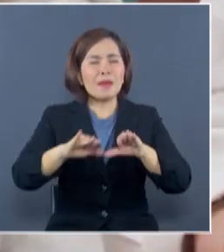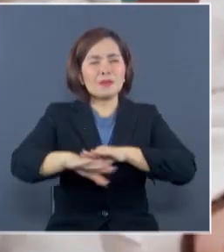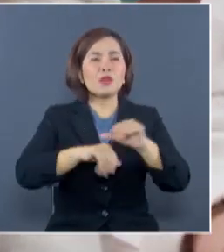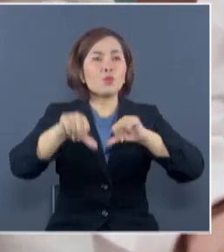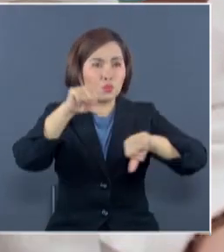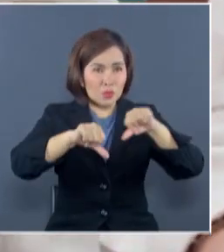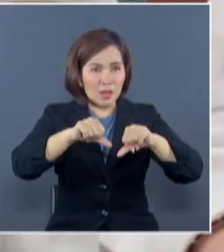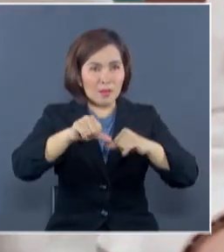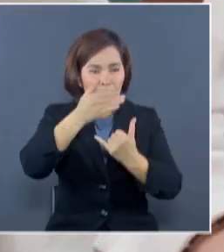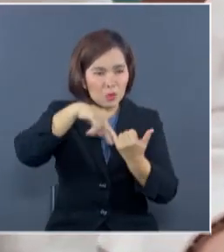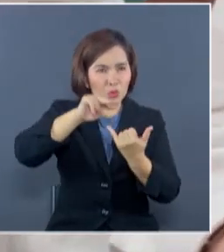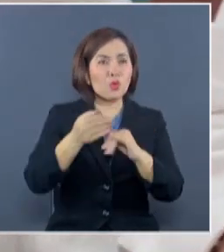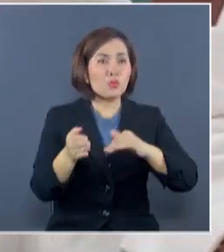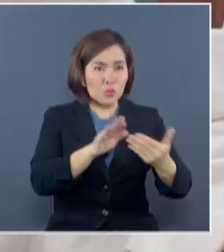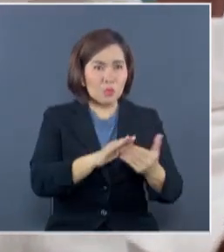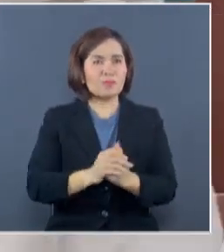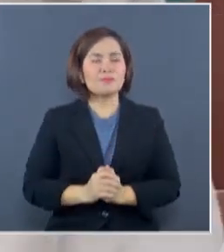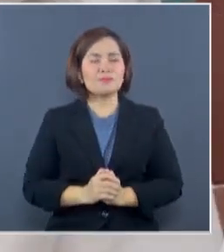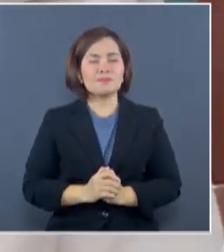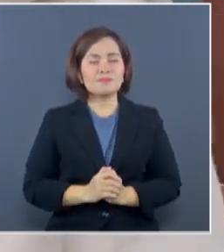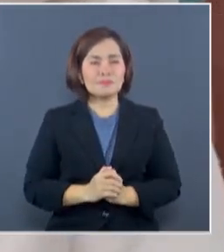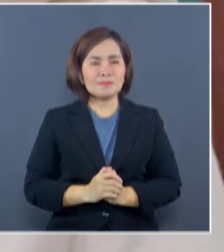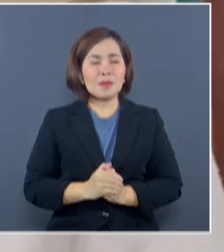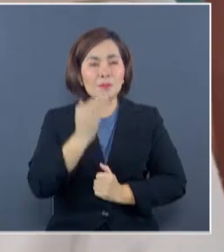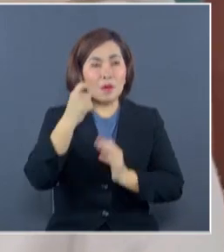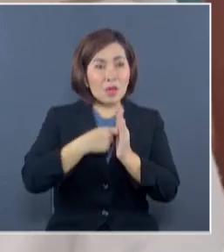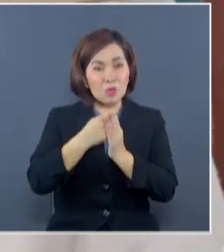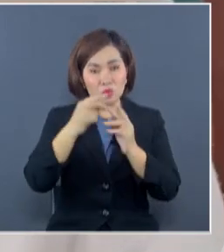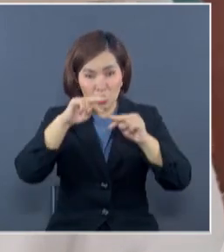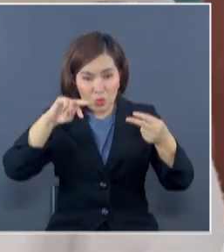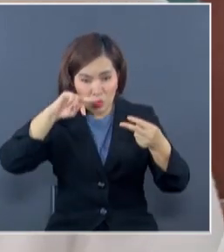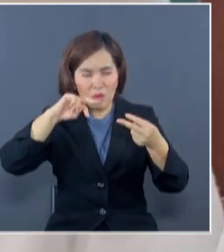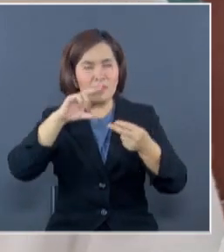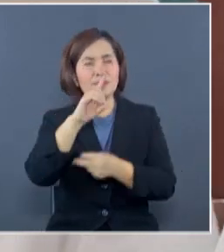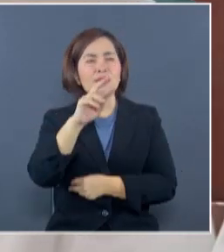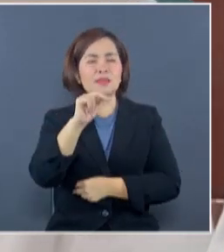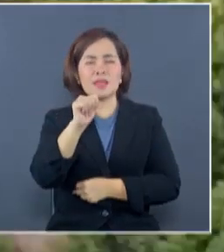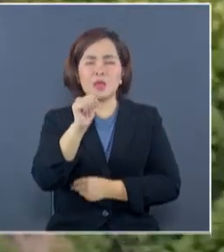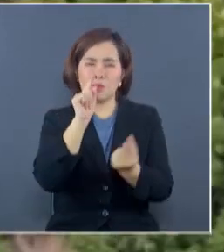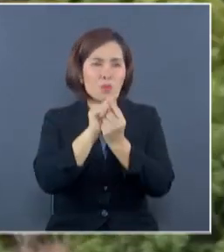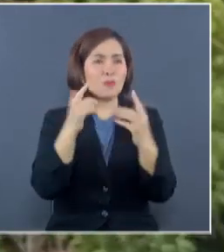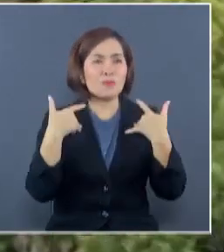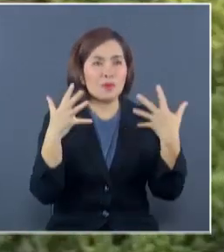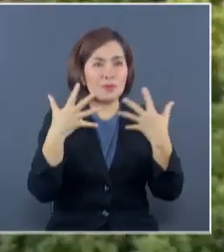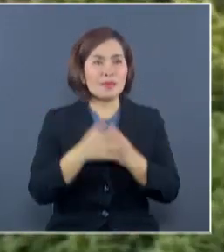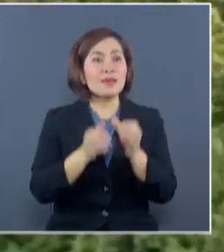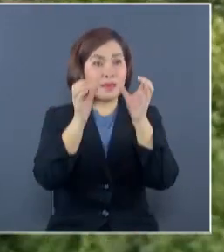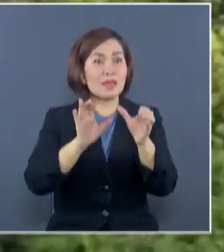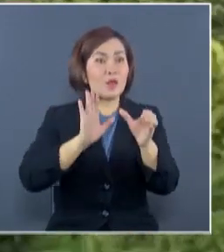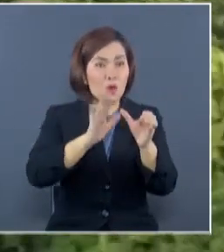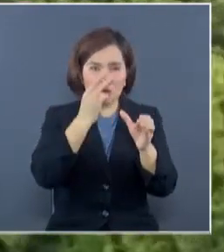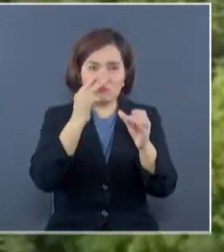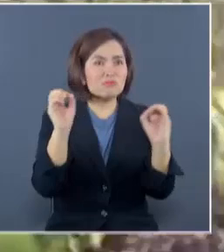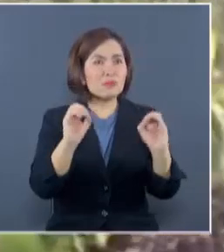ผลชันสูตรน้องชมพู่มาหักล้างข้อกล่าวหาของโจทก์เพราะว่าไม่พบ DNA ของลุงพลในร่างของน้องชมพู่และกางเกงที่น้องชมพู่สวม